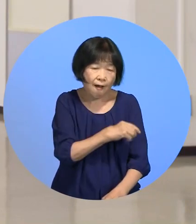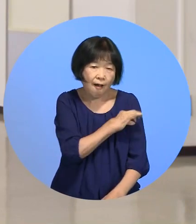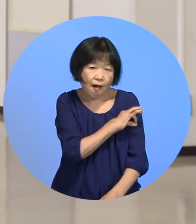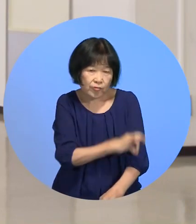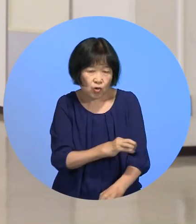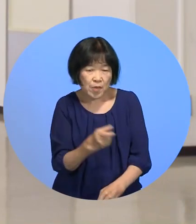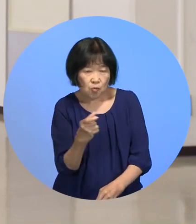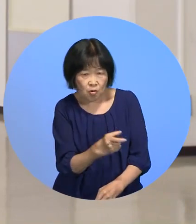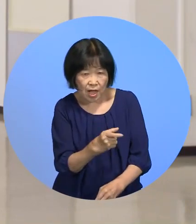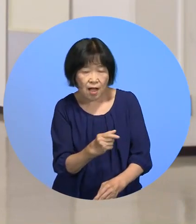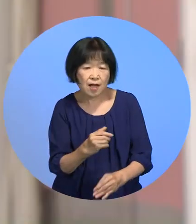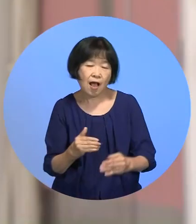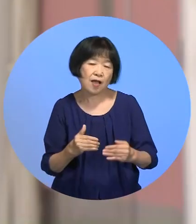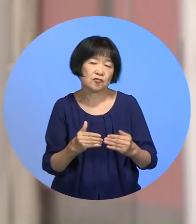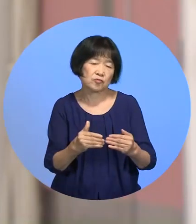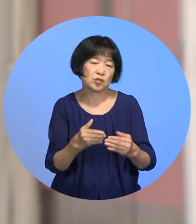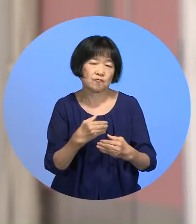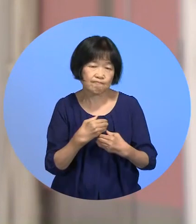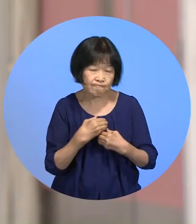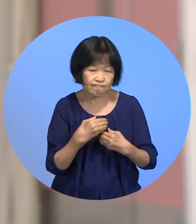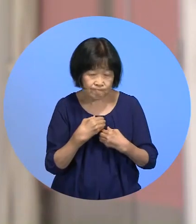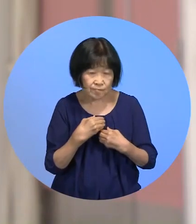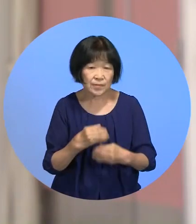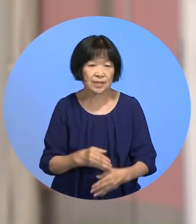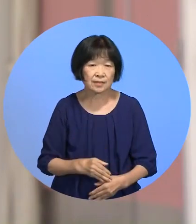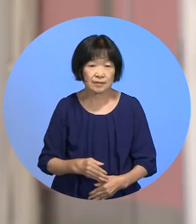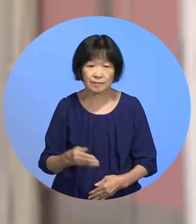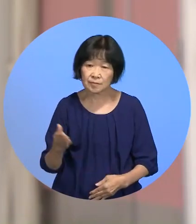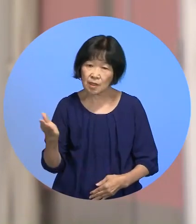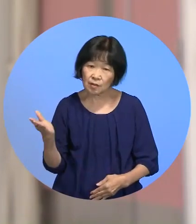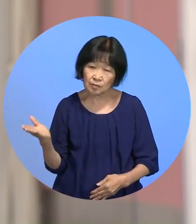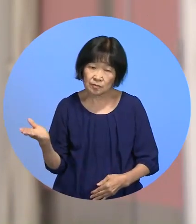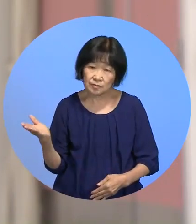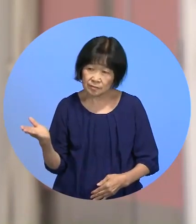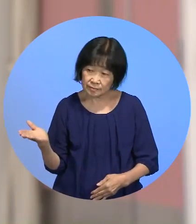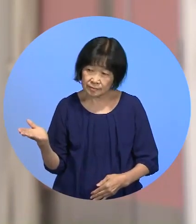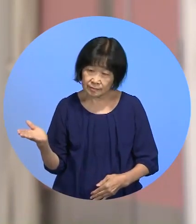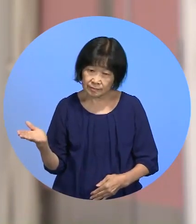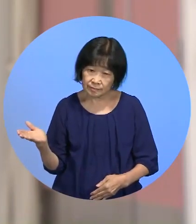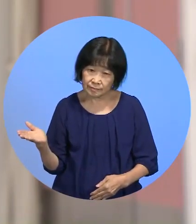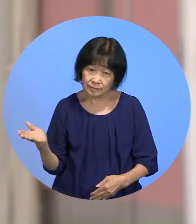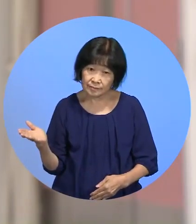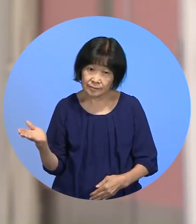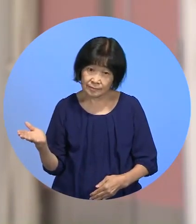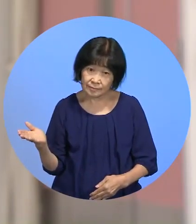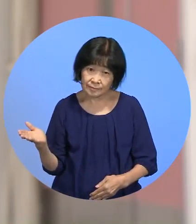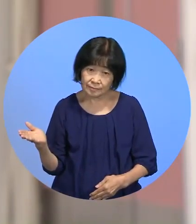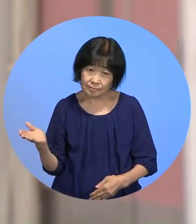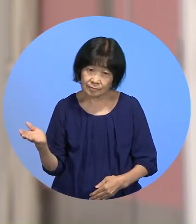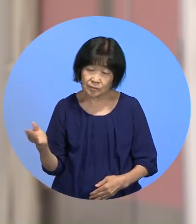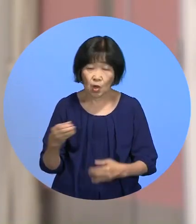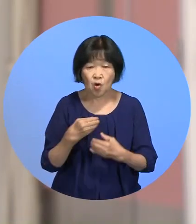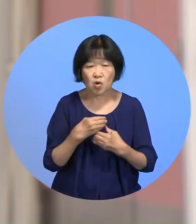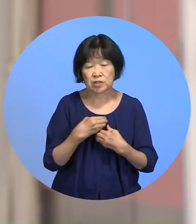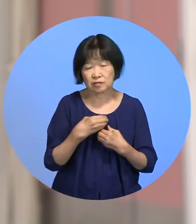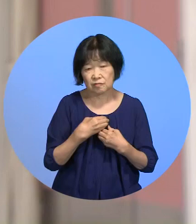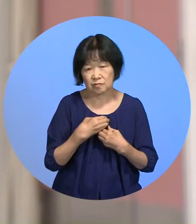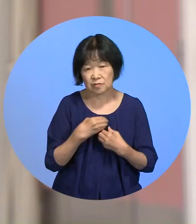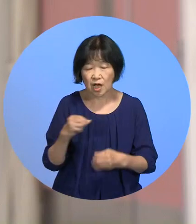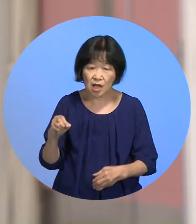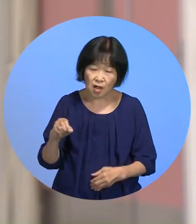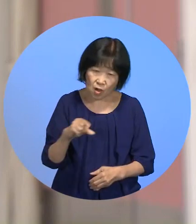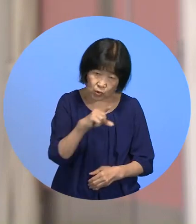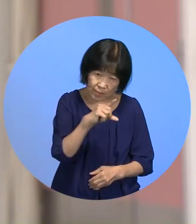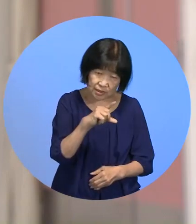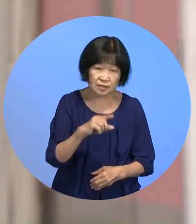っていくことになります。糖尿病、高血圧症、脂質異常症、がんなどの生活習慣病にか